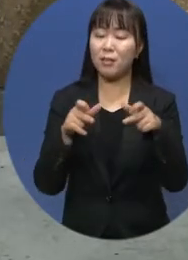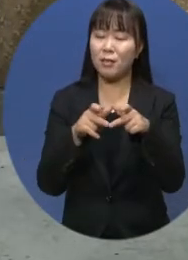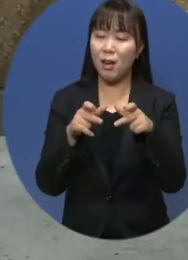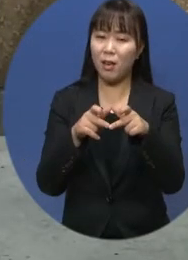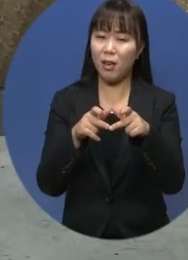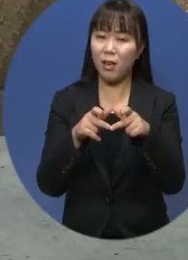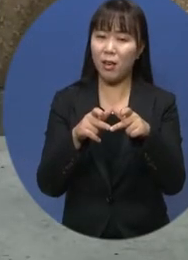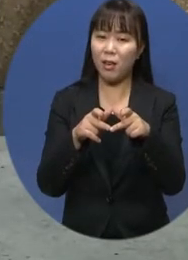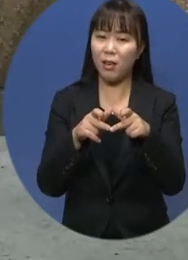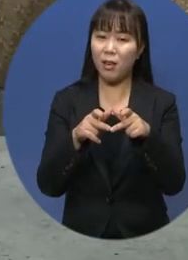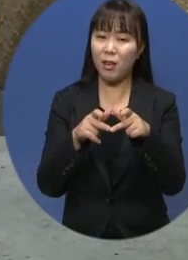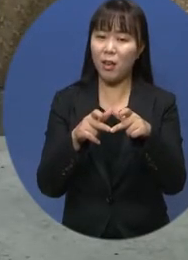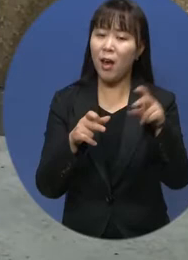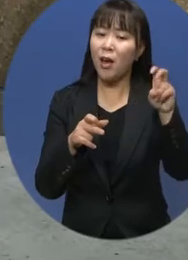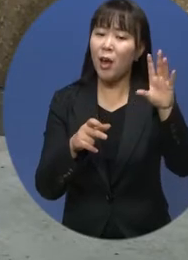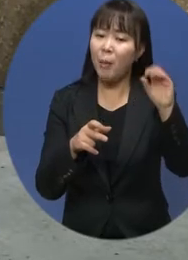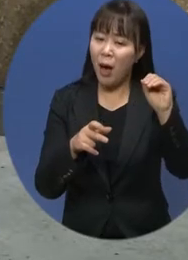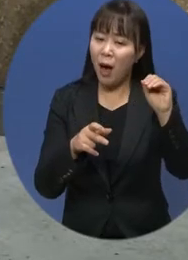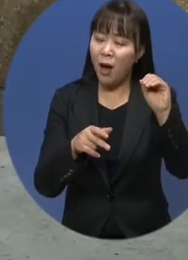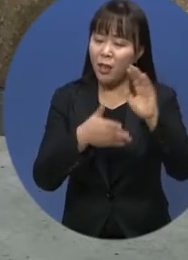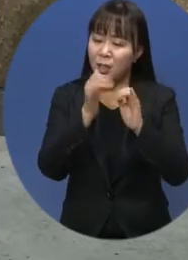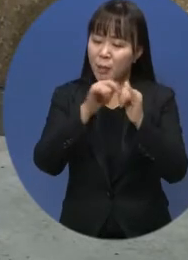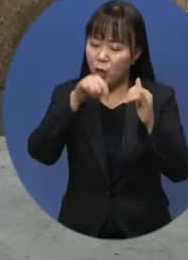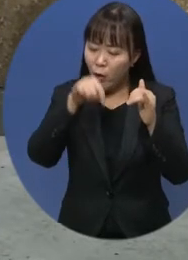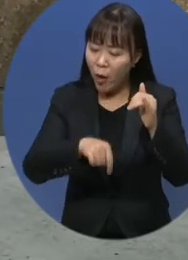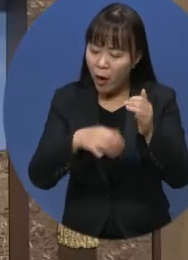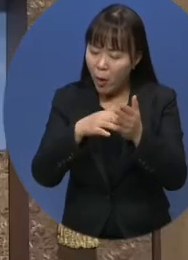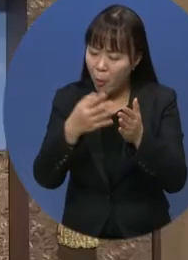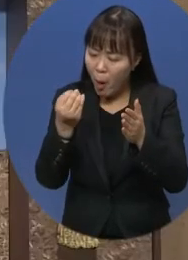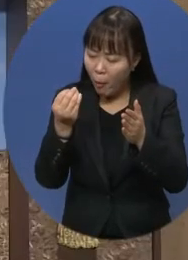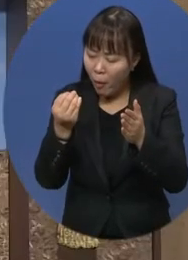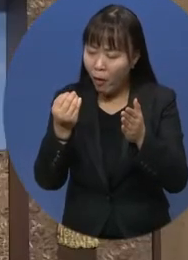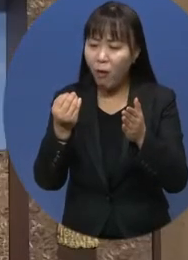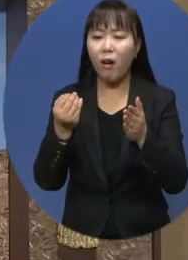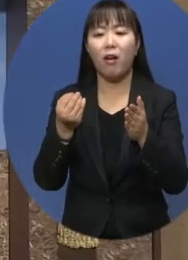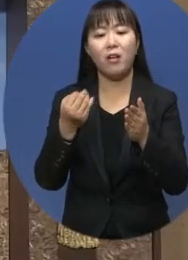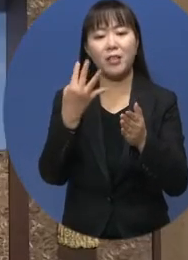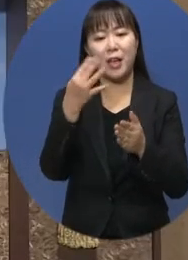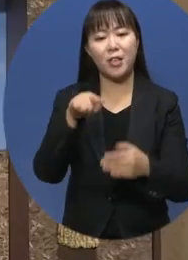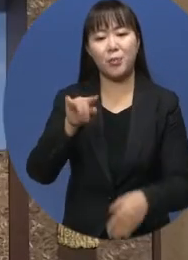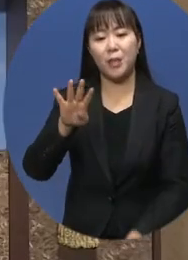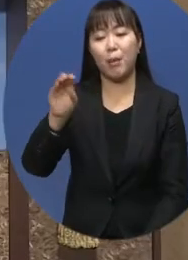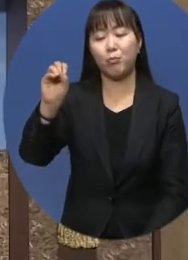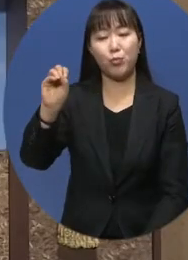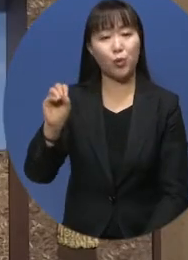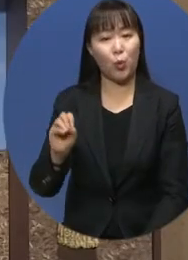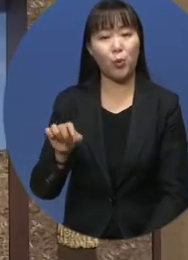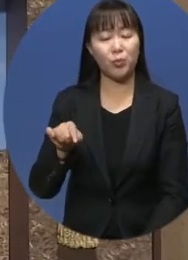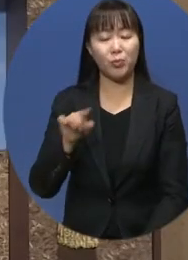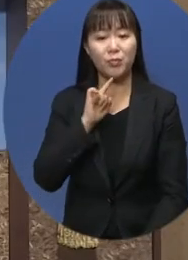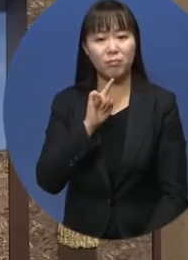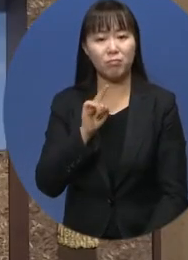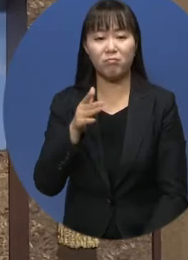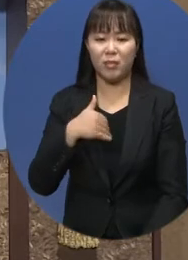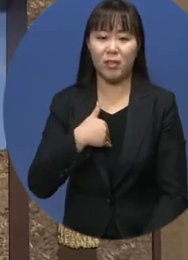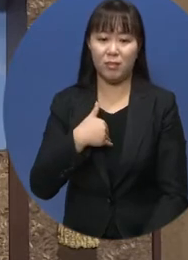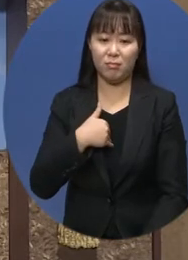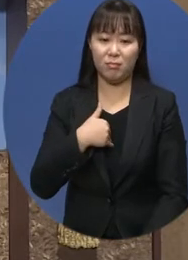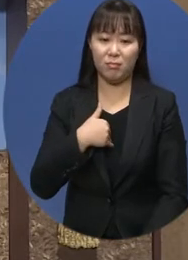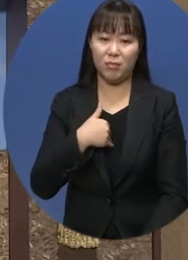장애인이 우리 20만 시민들이 얼마나 되냐 그게 보통 4.4% 를 얘기를 해요 그런데 저는